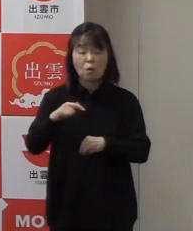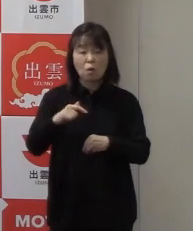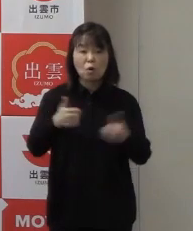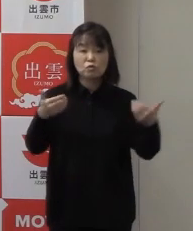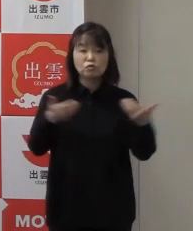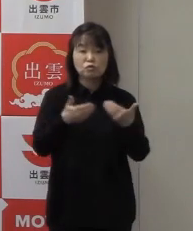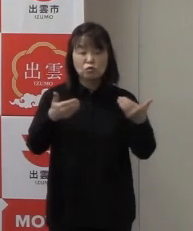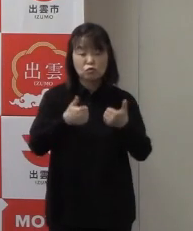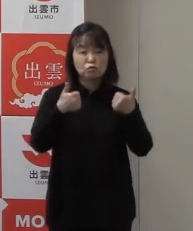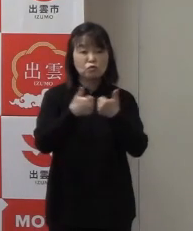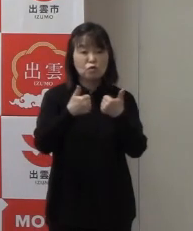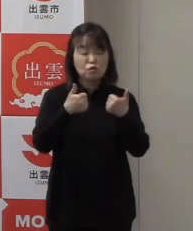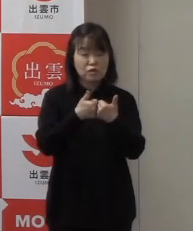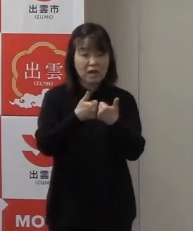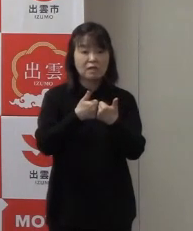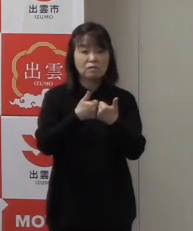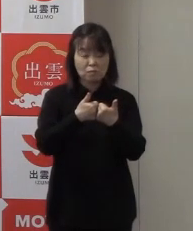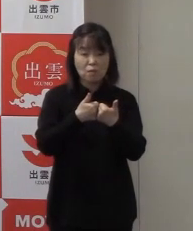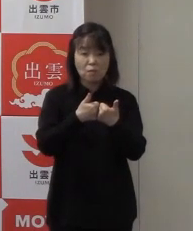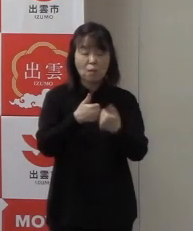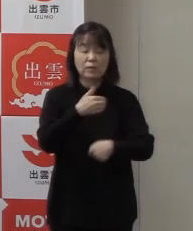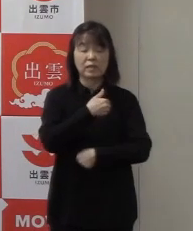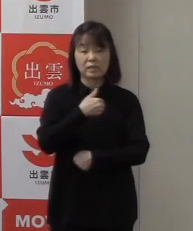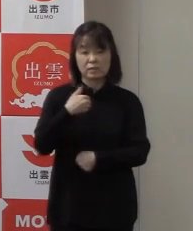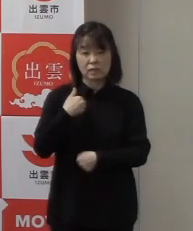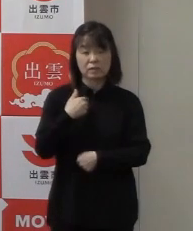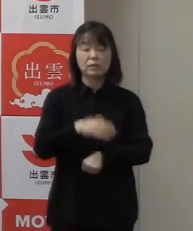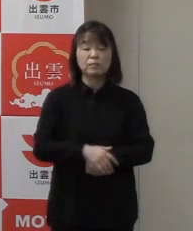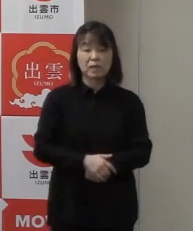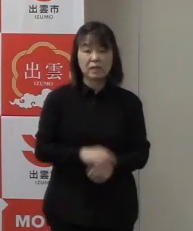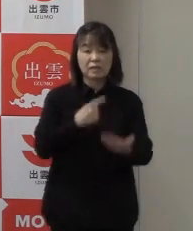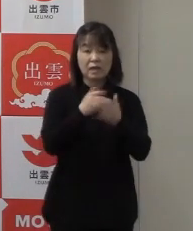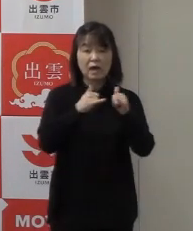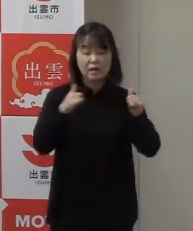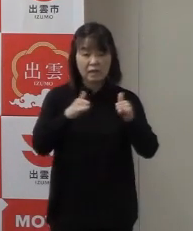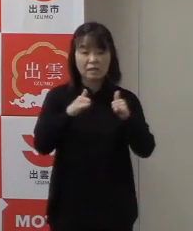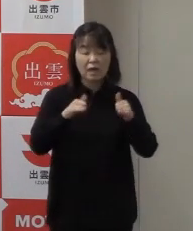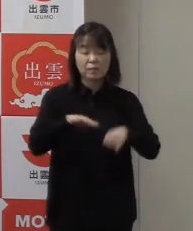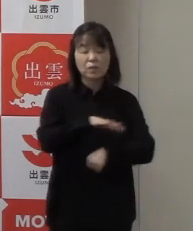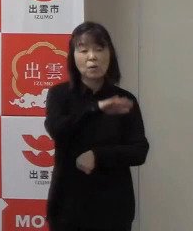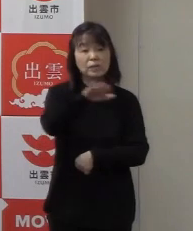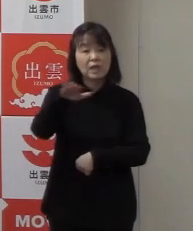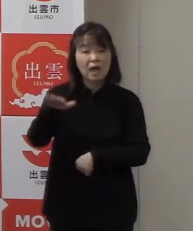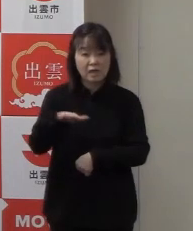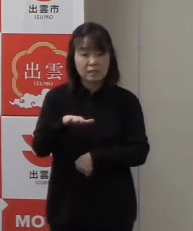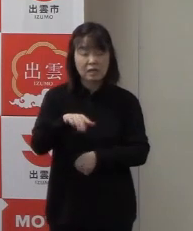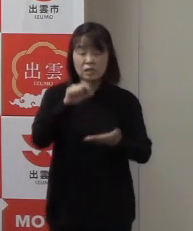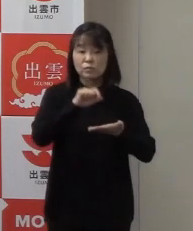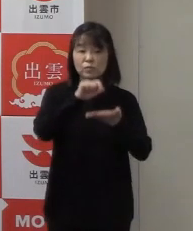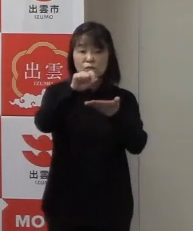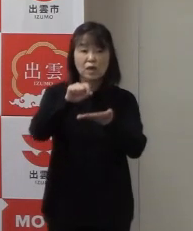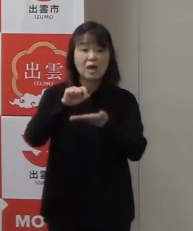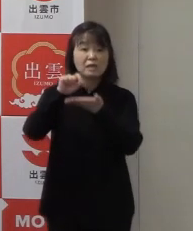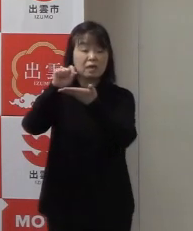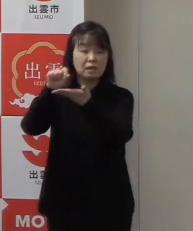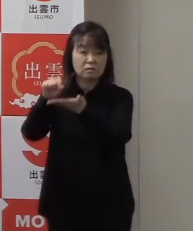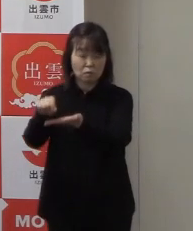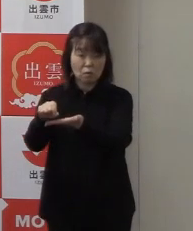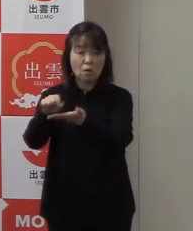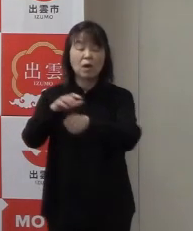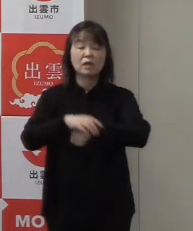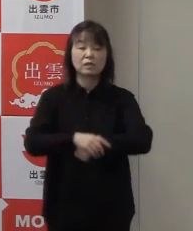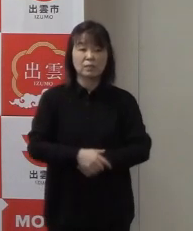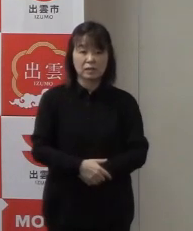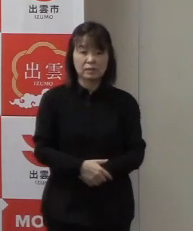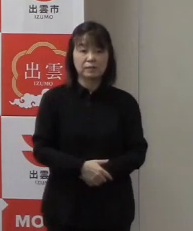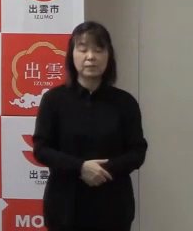をいたします。また参加者全員にギフトカードのプレゼントであったりとか、3ブース以上訪問いただいた方にはさ